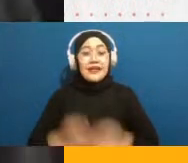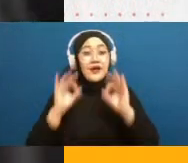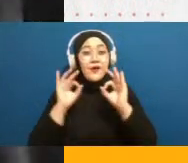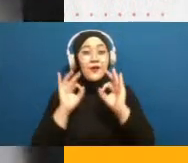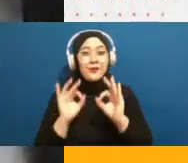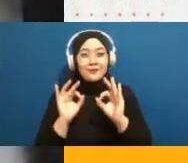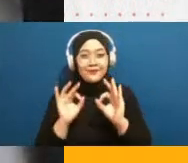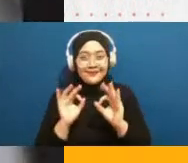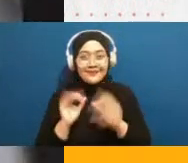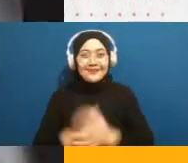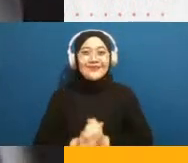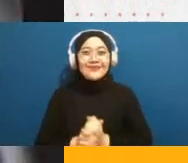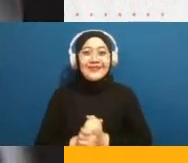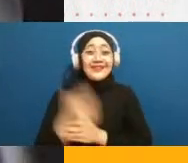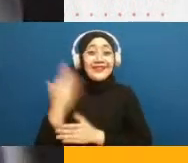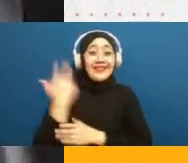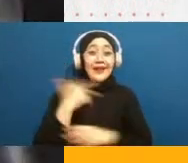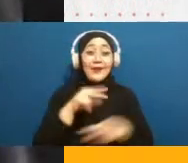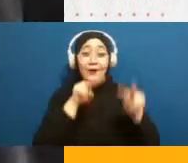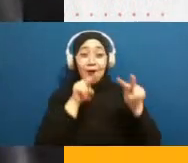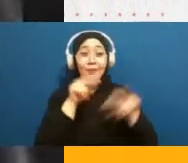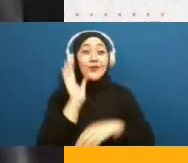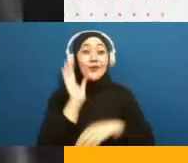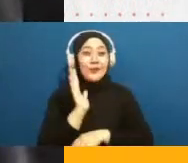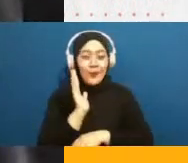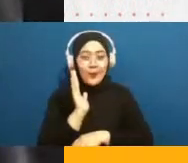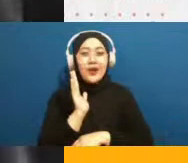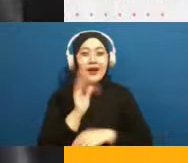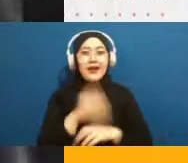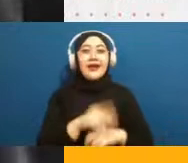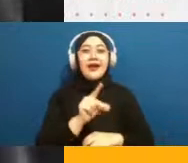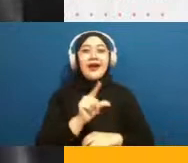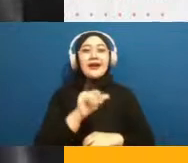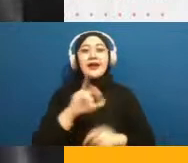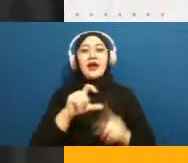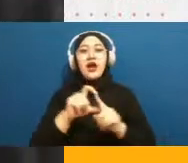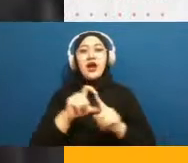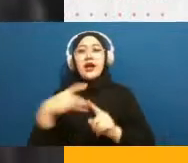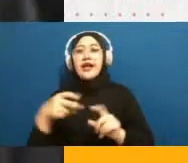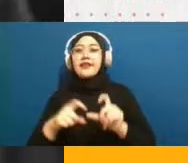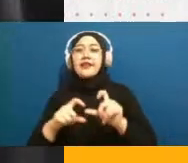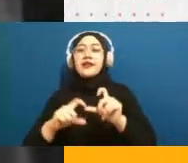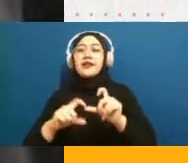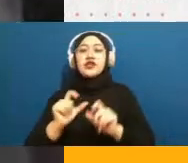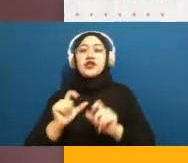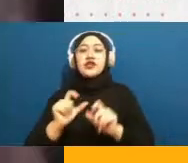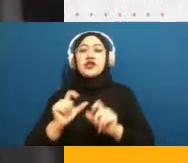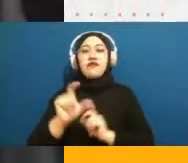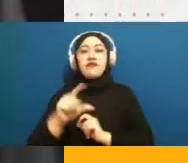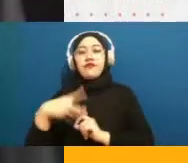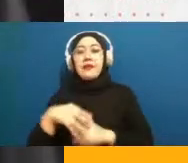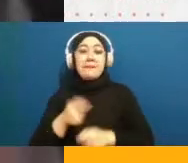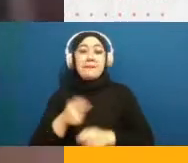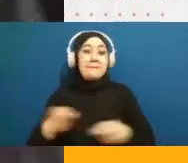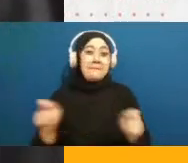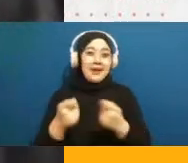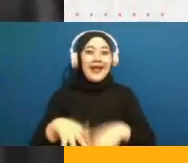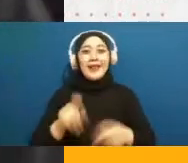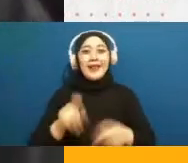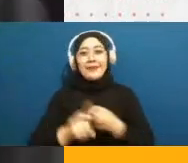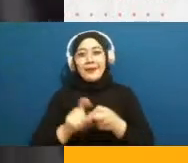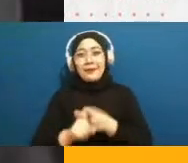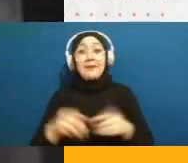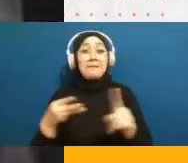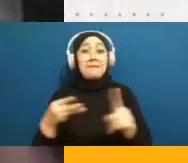Okay. Nah, tadi kita sudah sama-sama menyaksikan penampilan dari Red Shuffle Band tadi. Nah, sekarang kawan-kawan BBI, kita akan